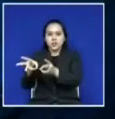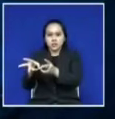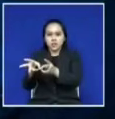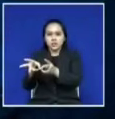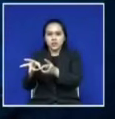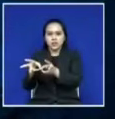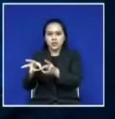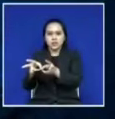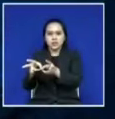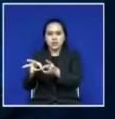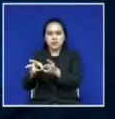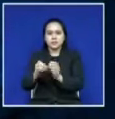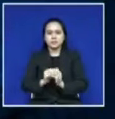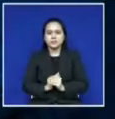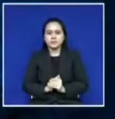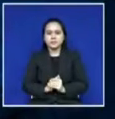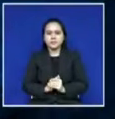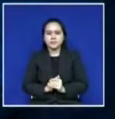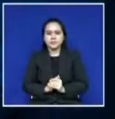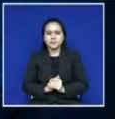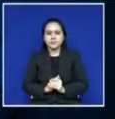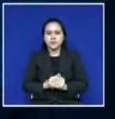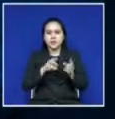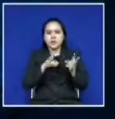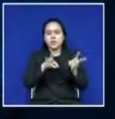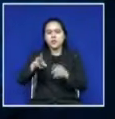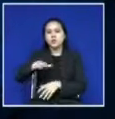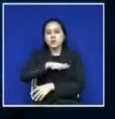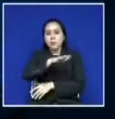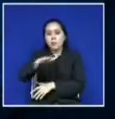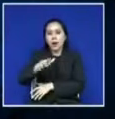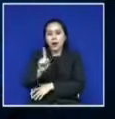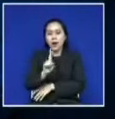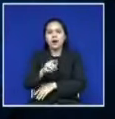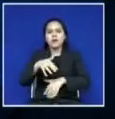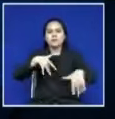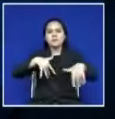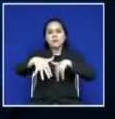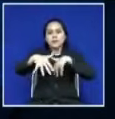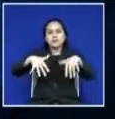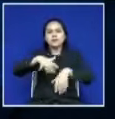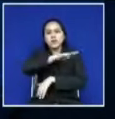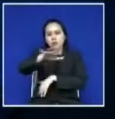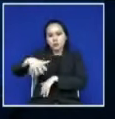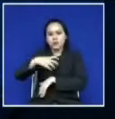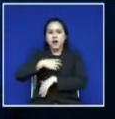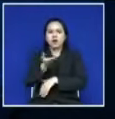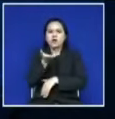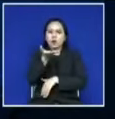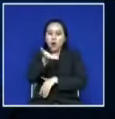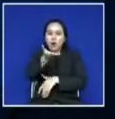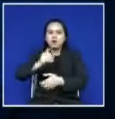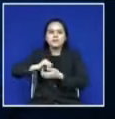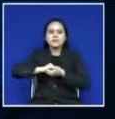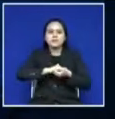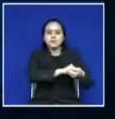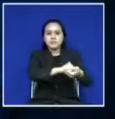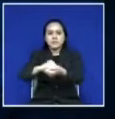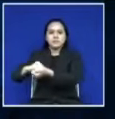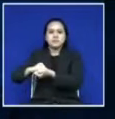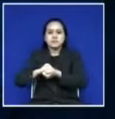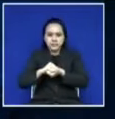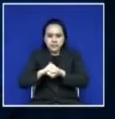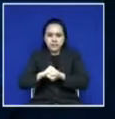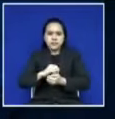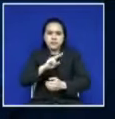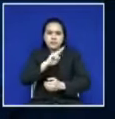านมาตรการทั่วไปนะครับก็เรื่องของประชาชนต่างๆนี่ก็อยากให้ความร่วมมือนะครับขอความร่วมมือในการที่จะดูแล